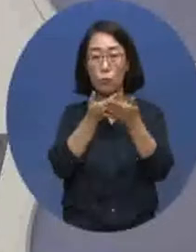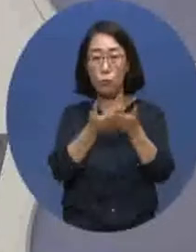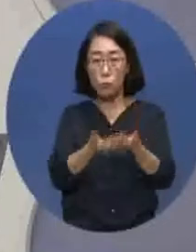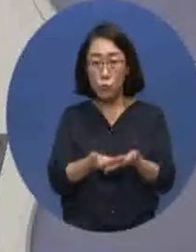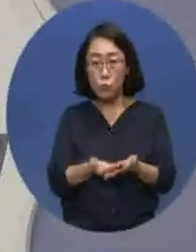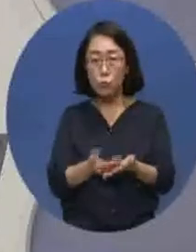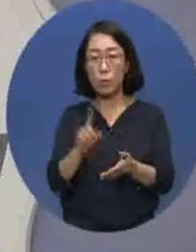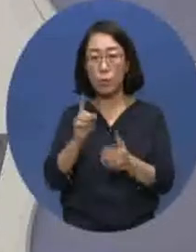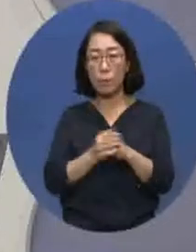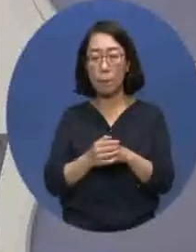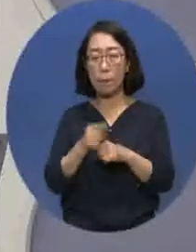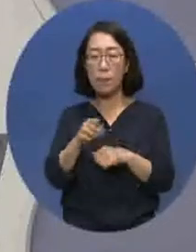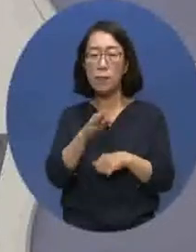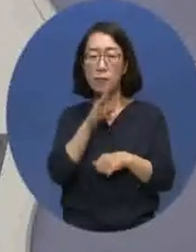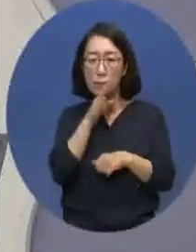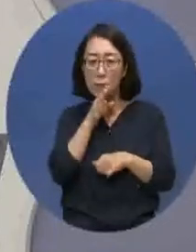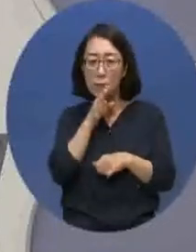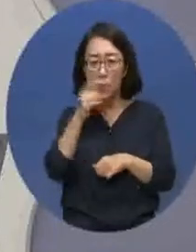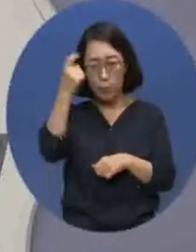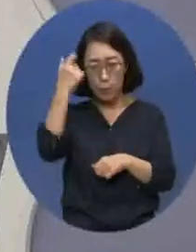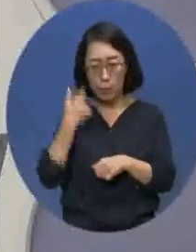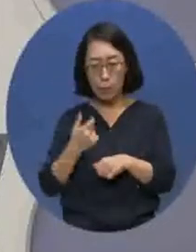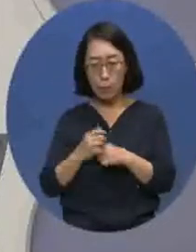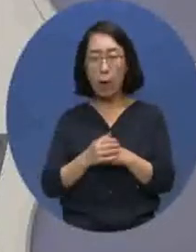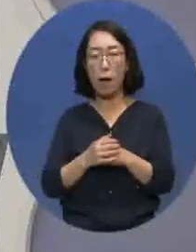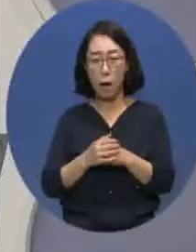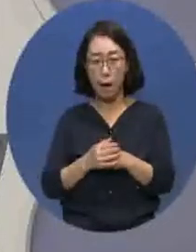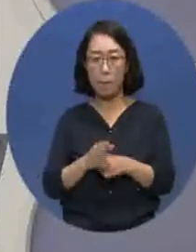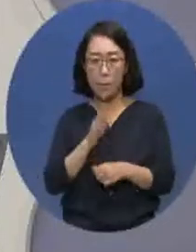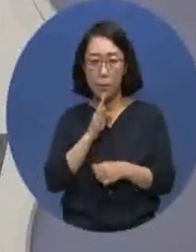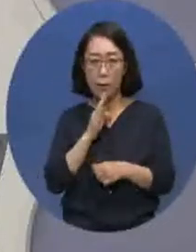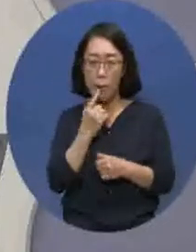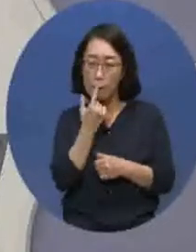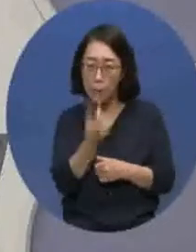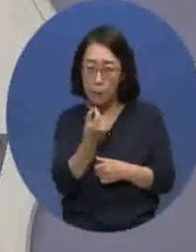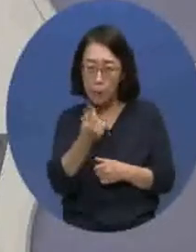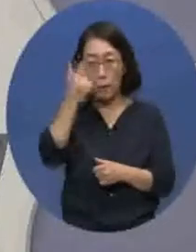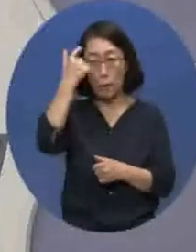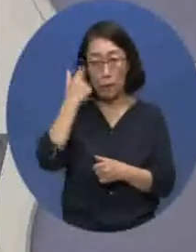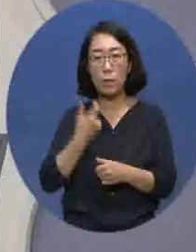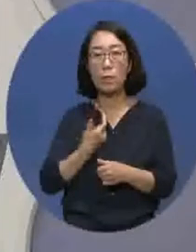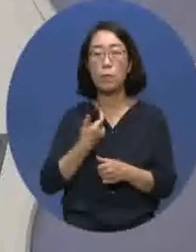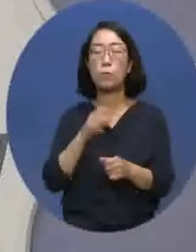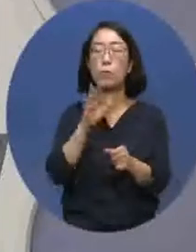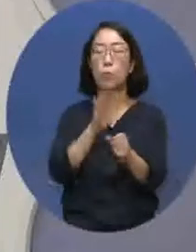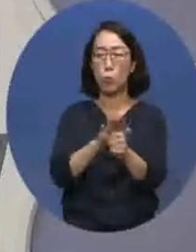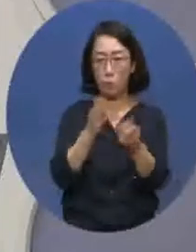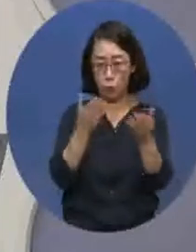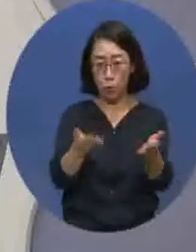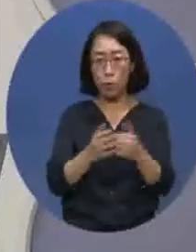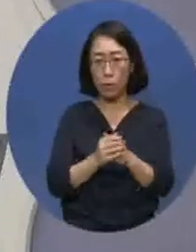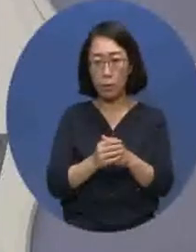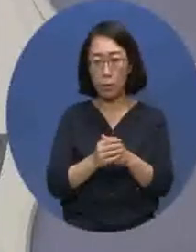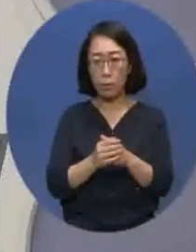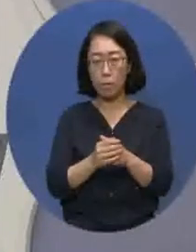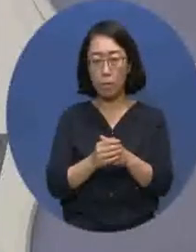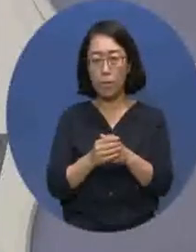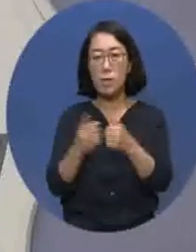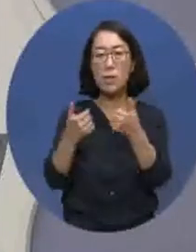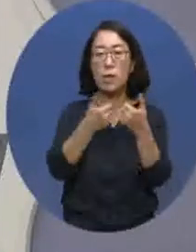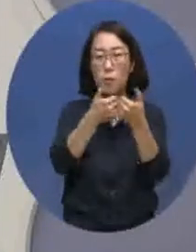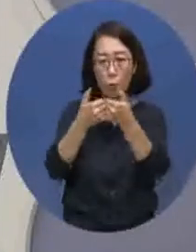이게 피부로 와 닿아 야지 되는 내 이런 것들이기 때문에 그런 것들을 다양하게 은혼 하고